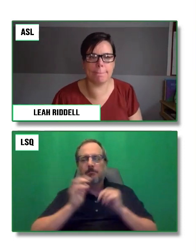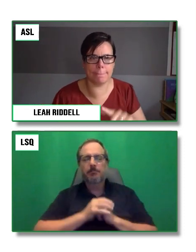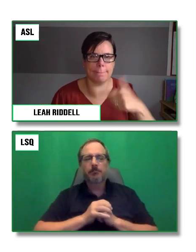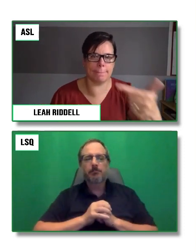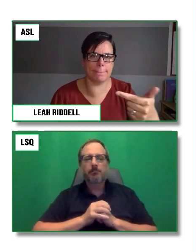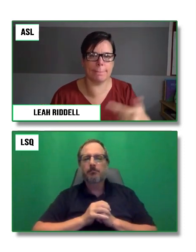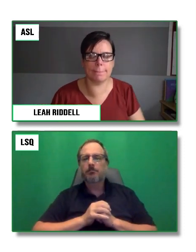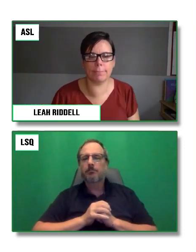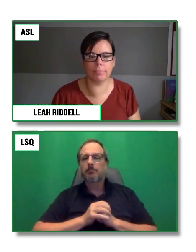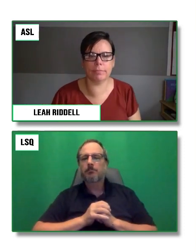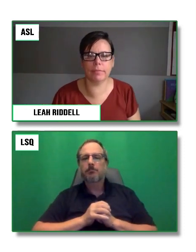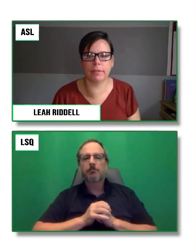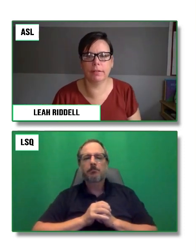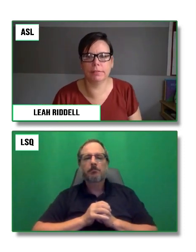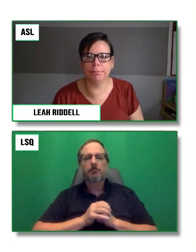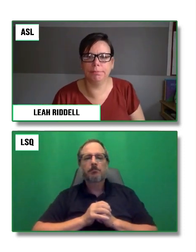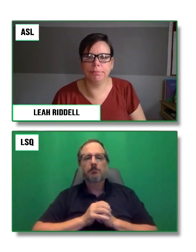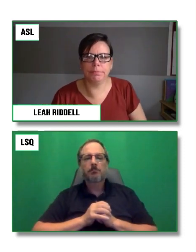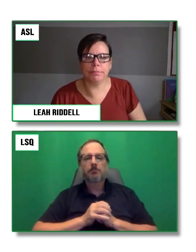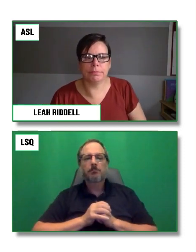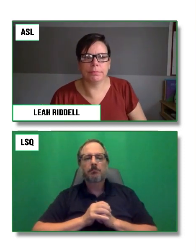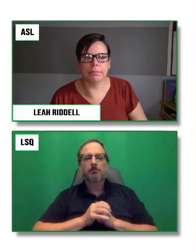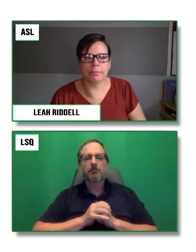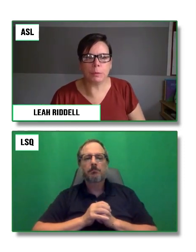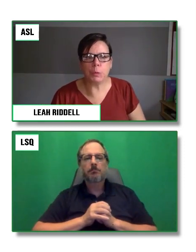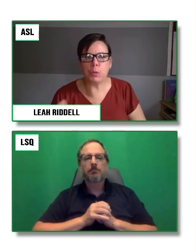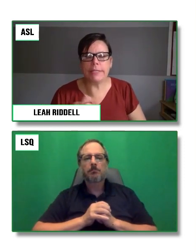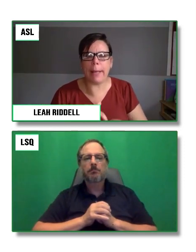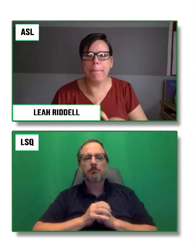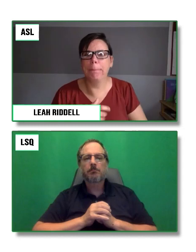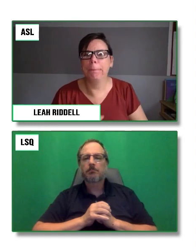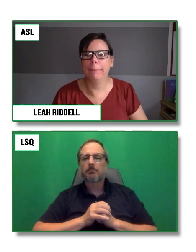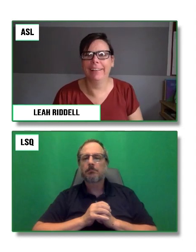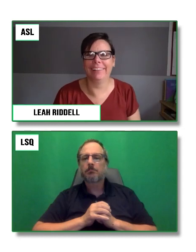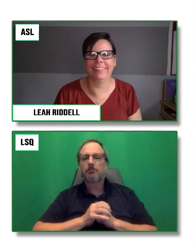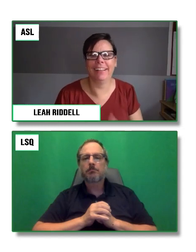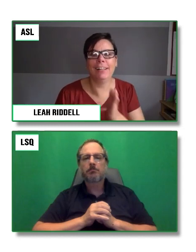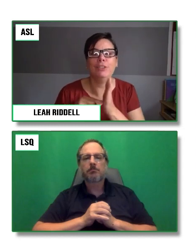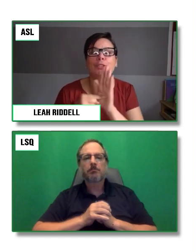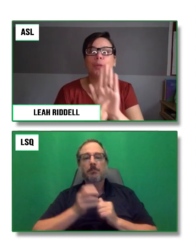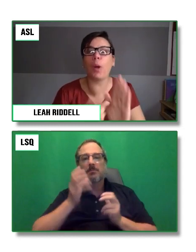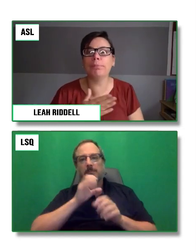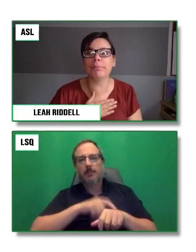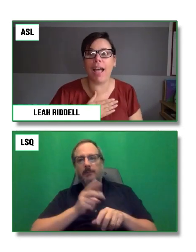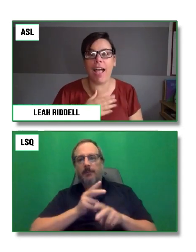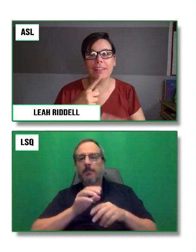Donc, évidemment, les sous-titres codés peuvent nous offrir un meilleur accès.